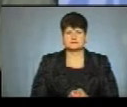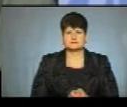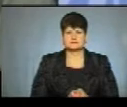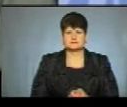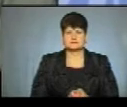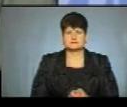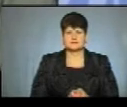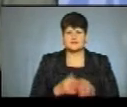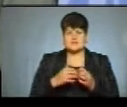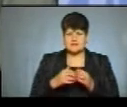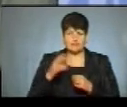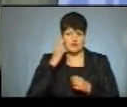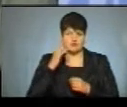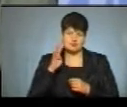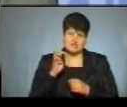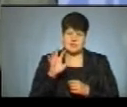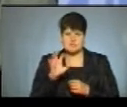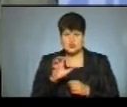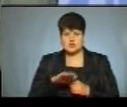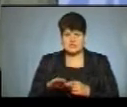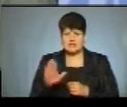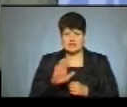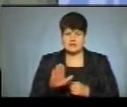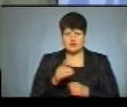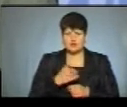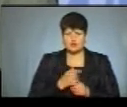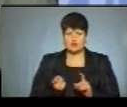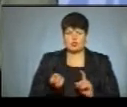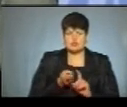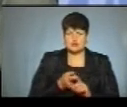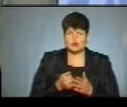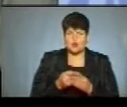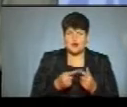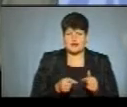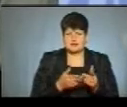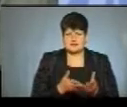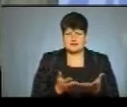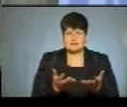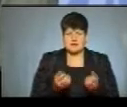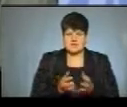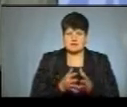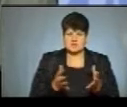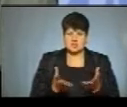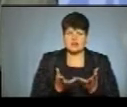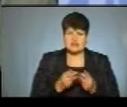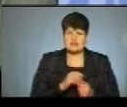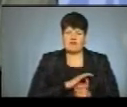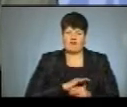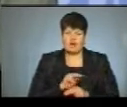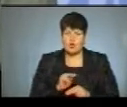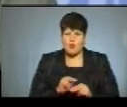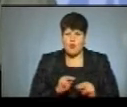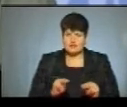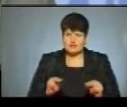Бо там в середньому в Києві 400-500 дітей на вересень хочуть долучитися до організації. Прийняли, збільшили кількість виховників, вдалося їм це